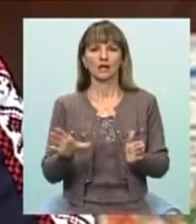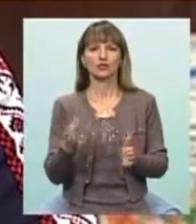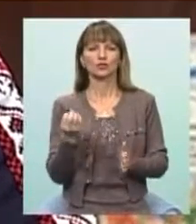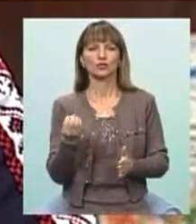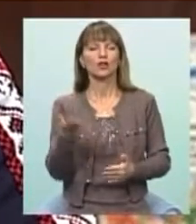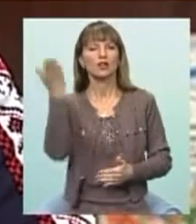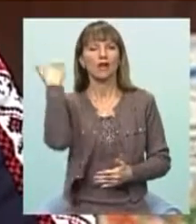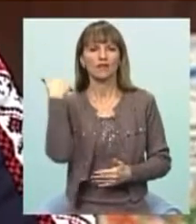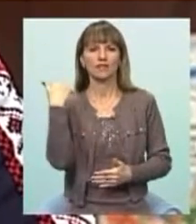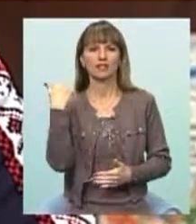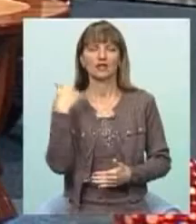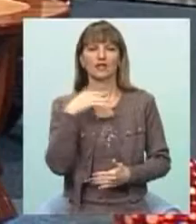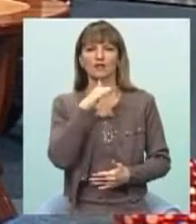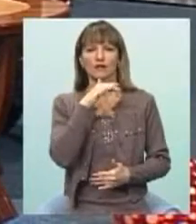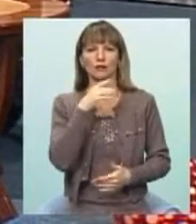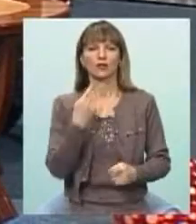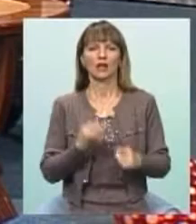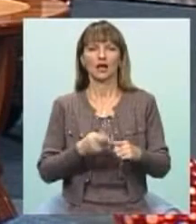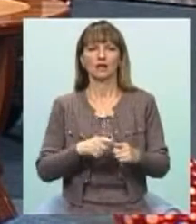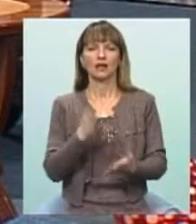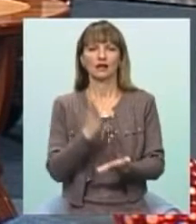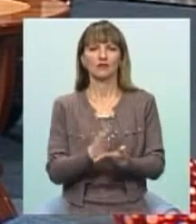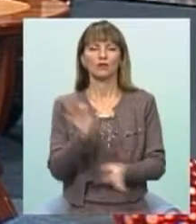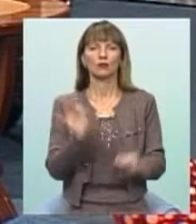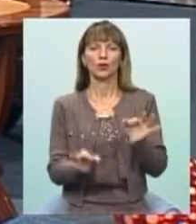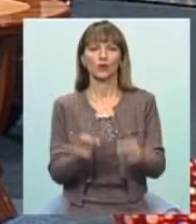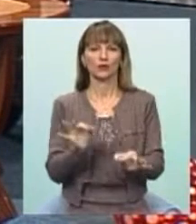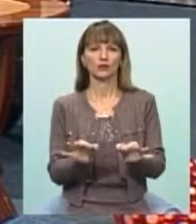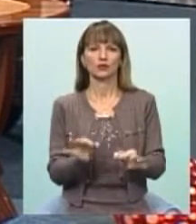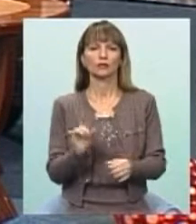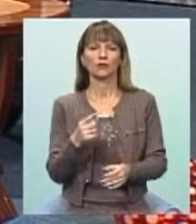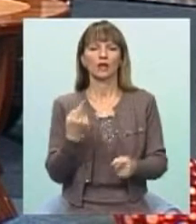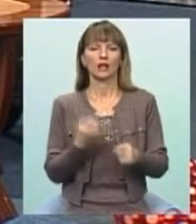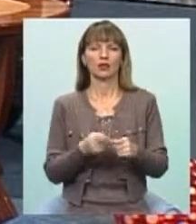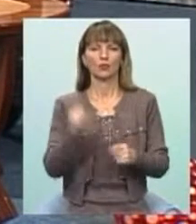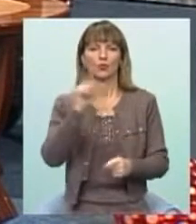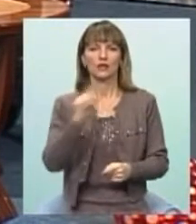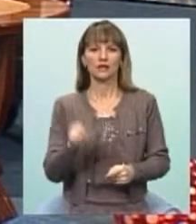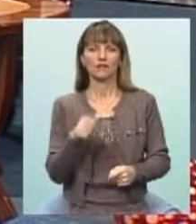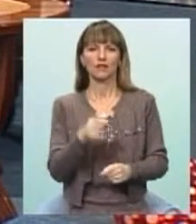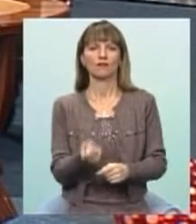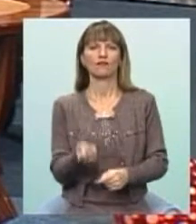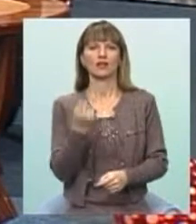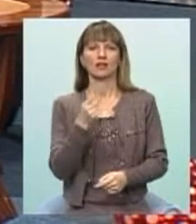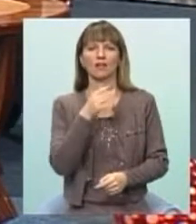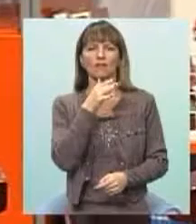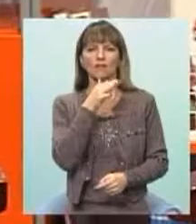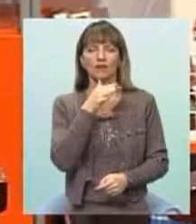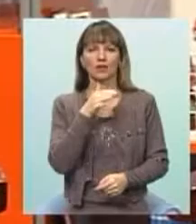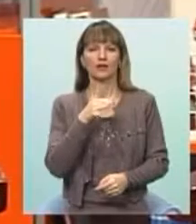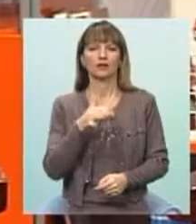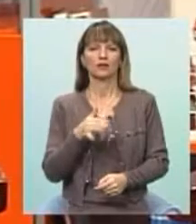ще з давніх-давніх пір – це взагалі явище природи, оскільки та сама блискавка – це вона виникає під час, як ти вже